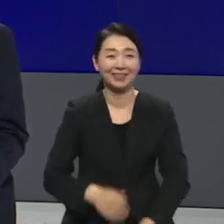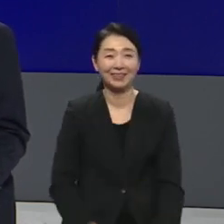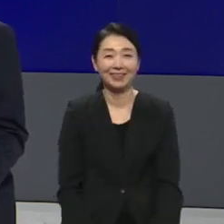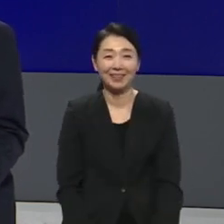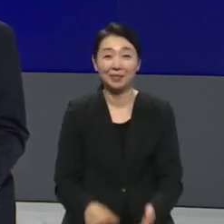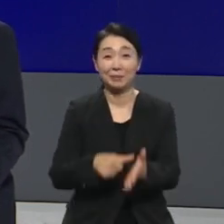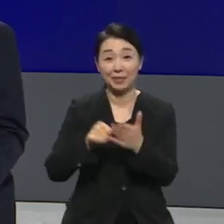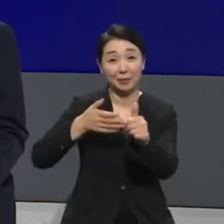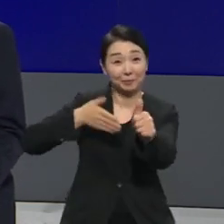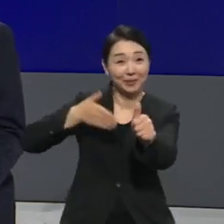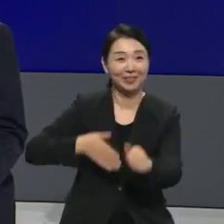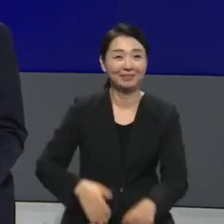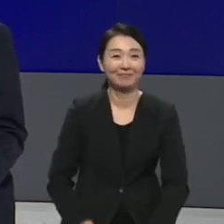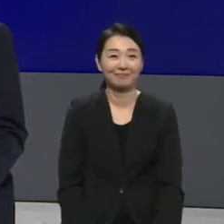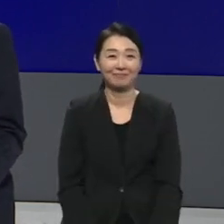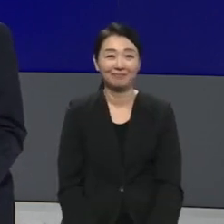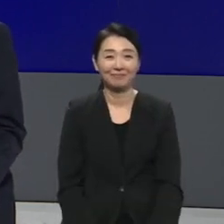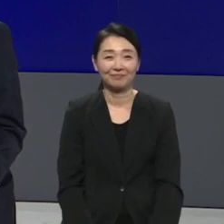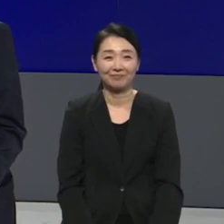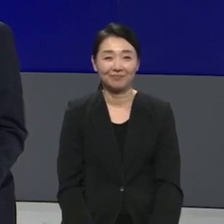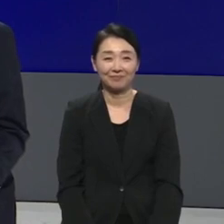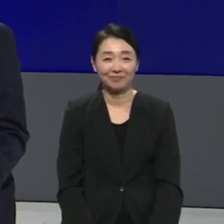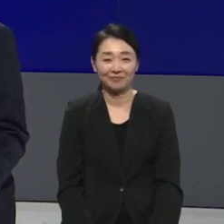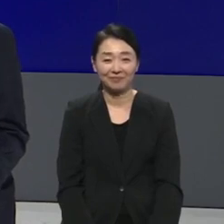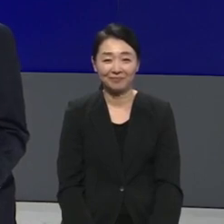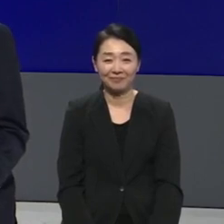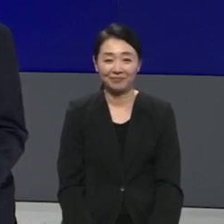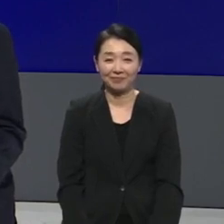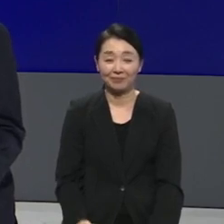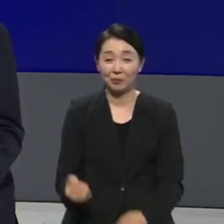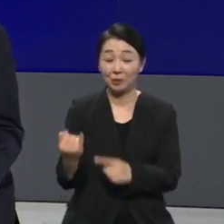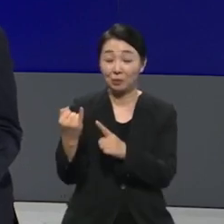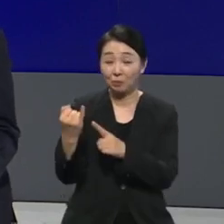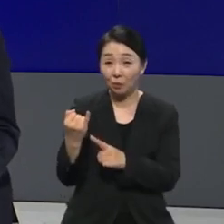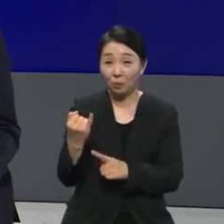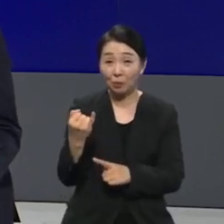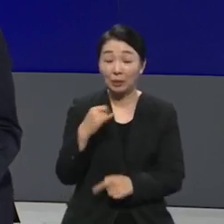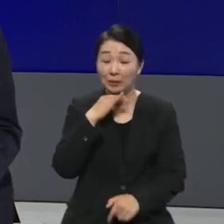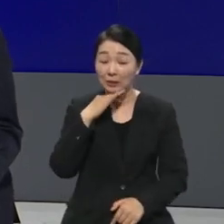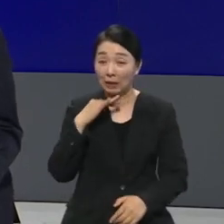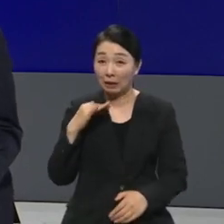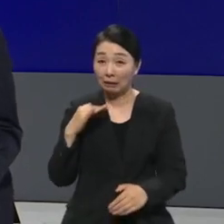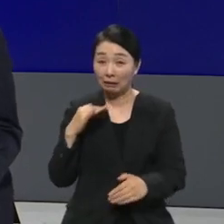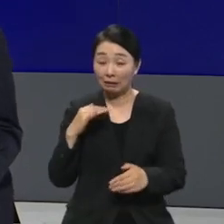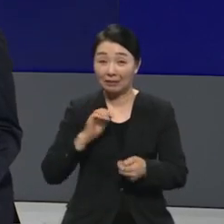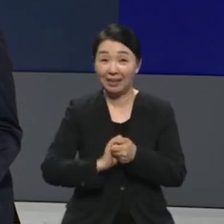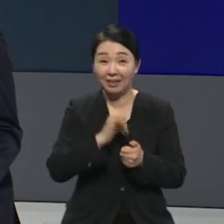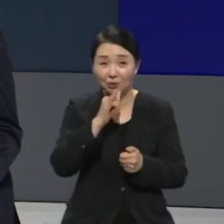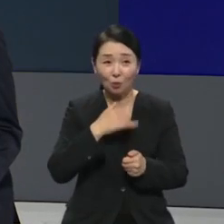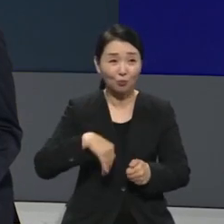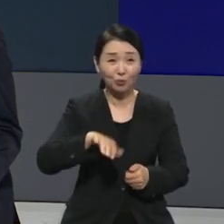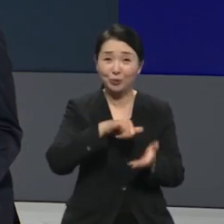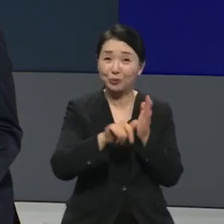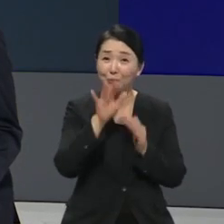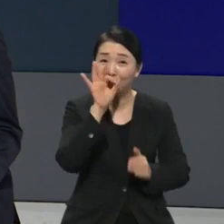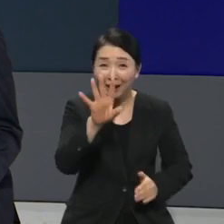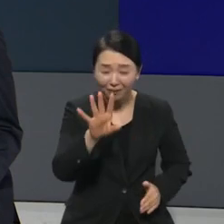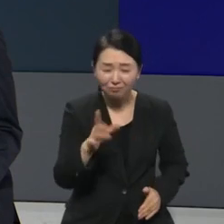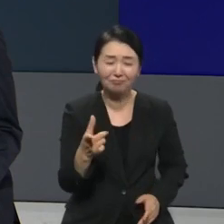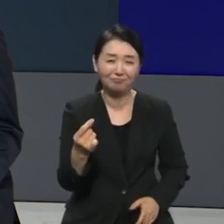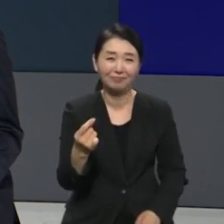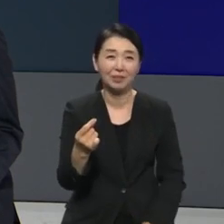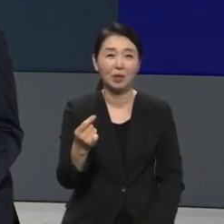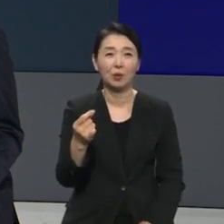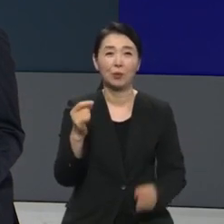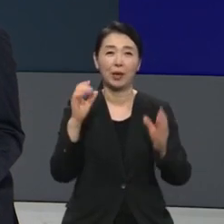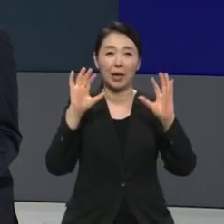삭제 요청하겠습니다. 그럼 이제 본인도 나이에 걸려서 안 되는 거면 뭐 저희도 다 안 되는 거네요? 네, 맞습니다. 이게 네. 아직까지는 아동